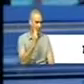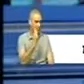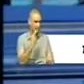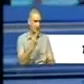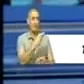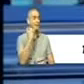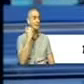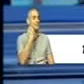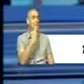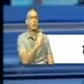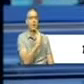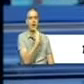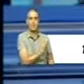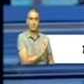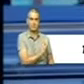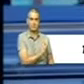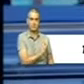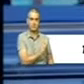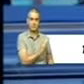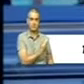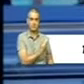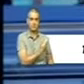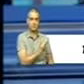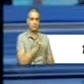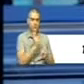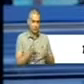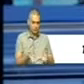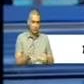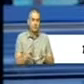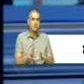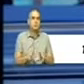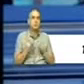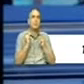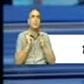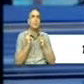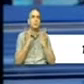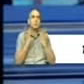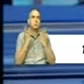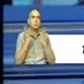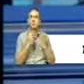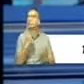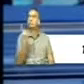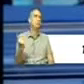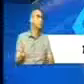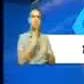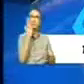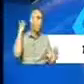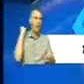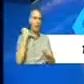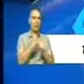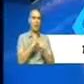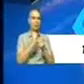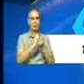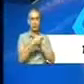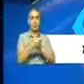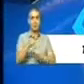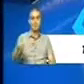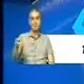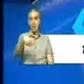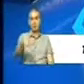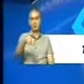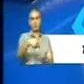מה שהרצוג אומר, שיש פה מונחת על השולחן הזדמנות מדינית, הוא אומר אולי אפילו חסרת תקדים לעשות משהו, ואתם תמשיכו